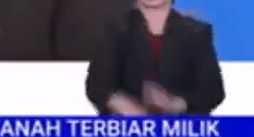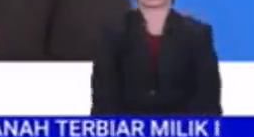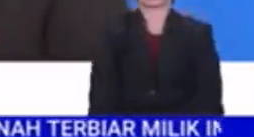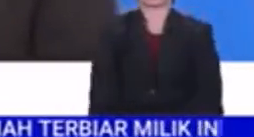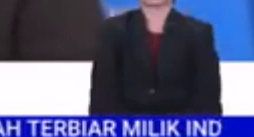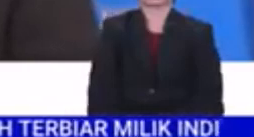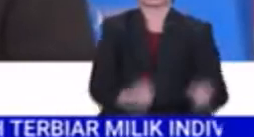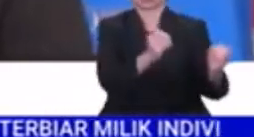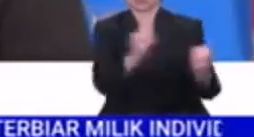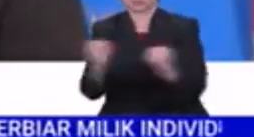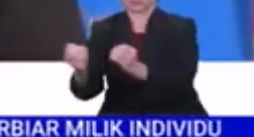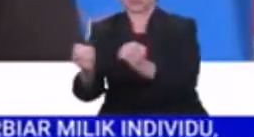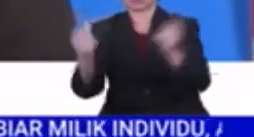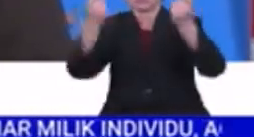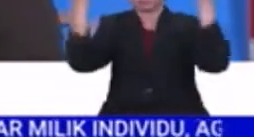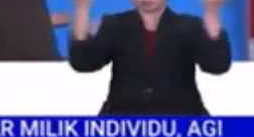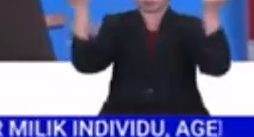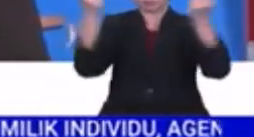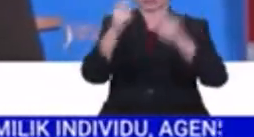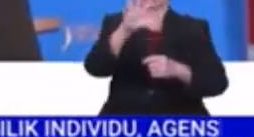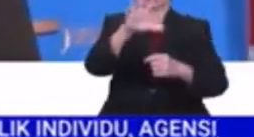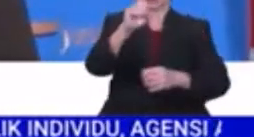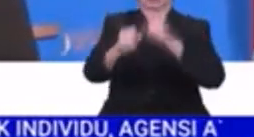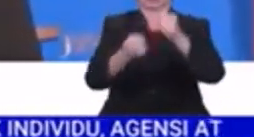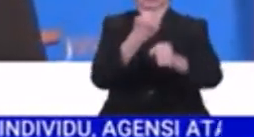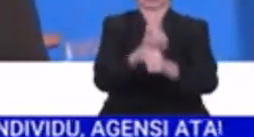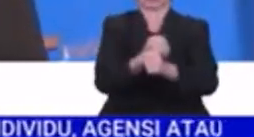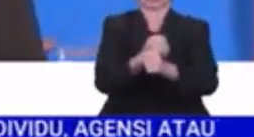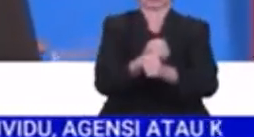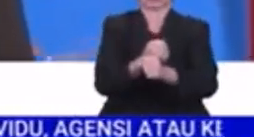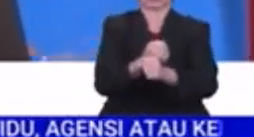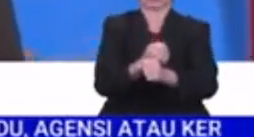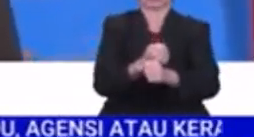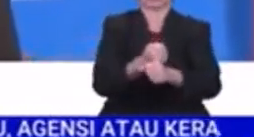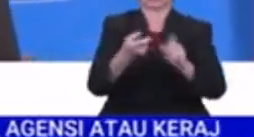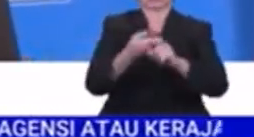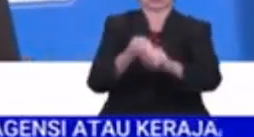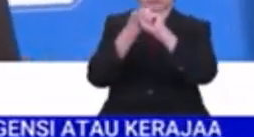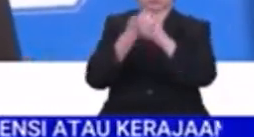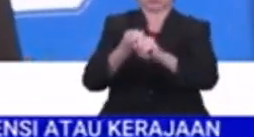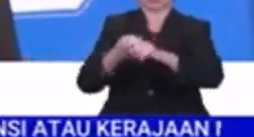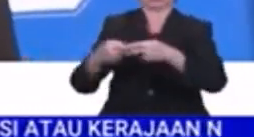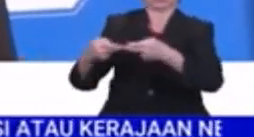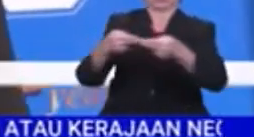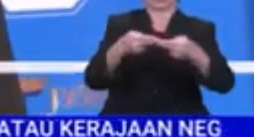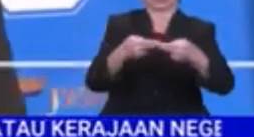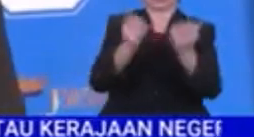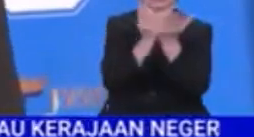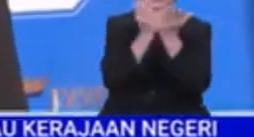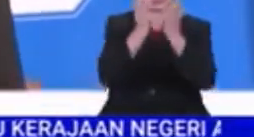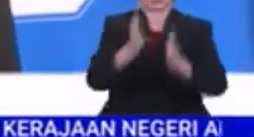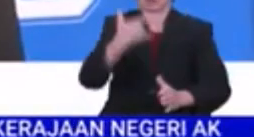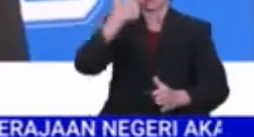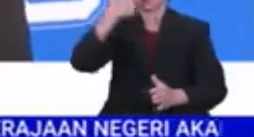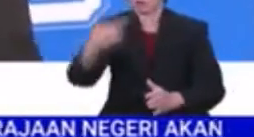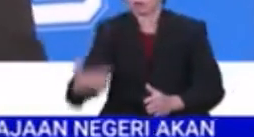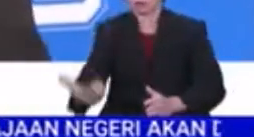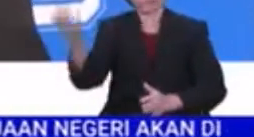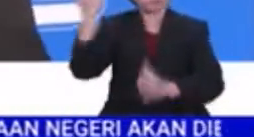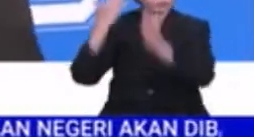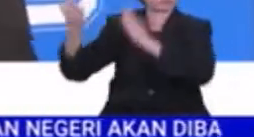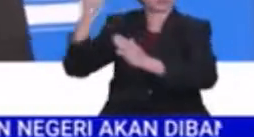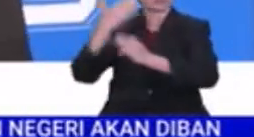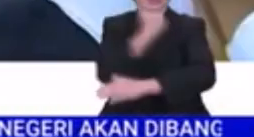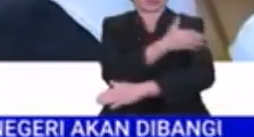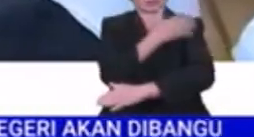utama penganjuran asam kita ini adelanto menyiratkan sebenarnya hubungan diantara alumni graduan dan juga